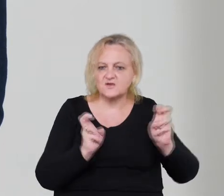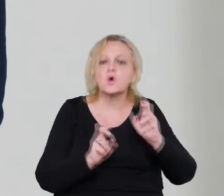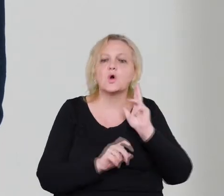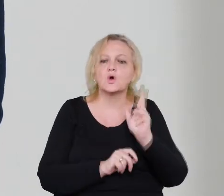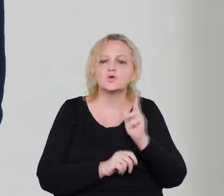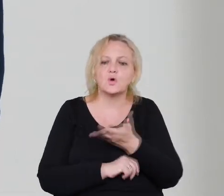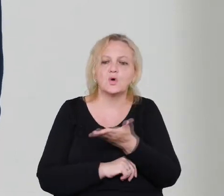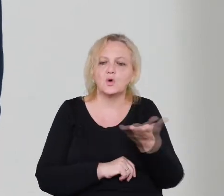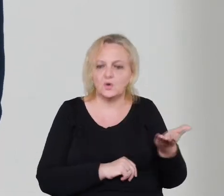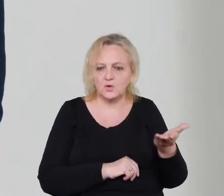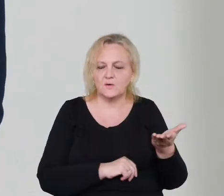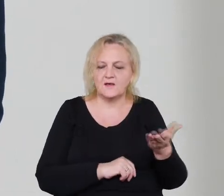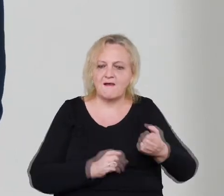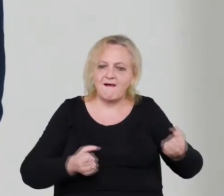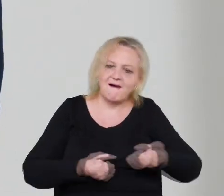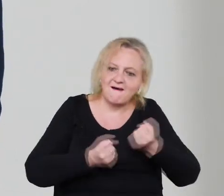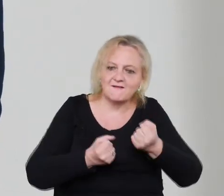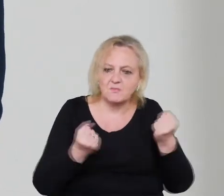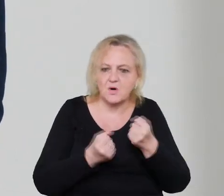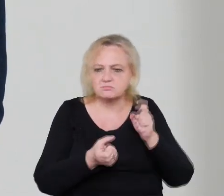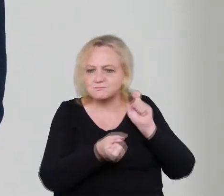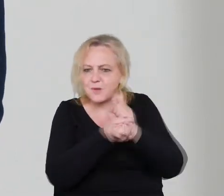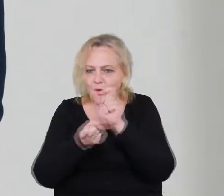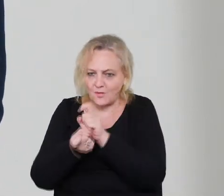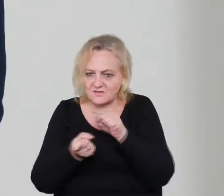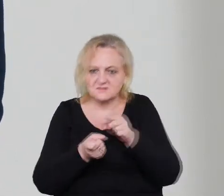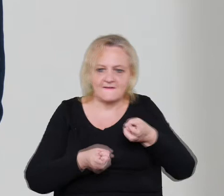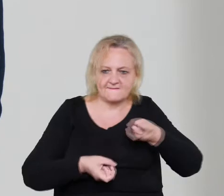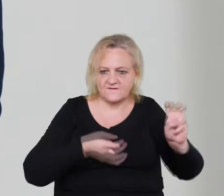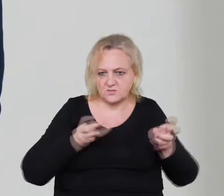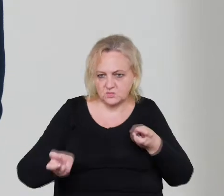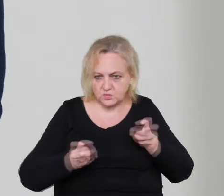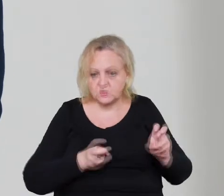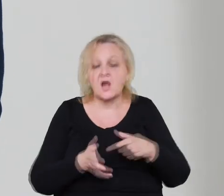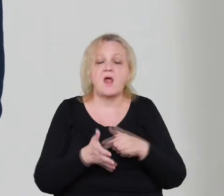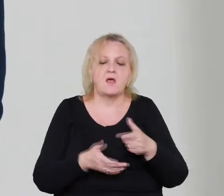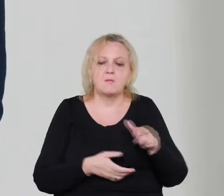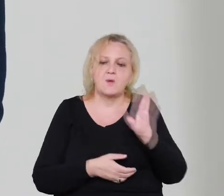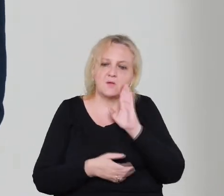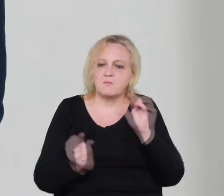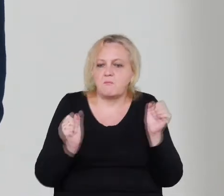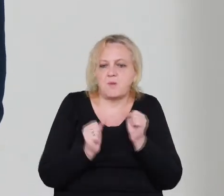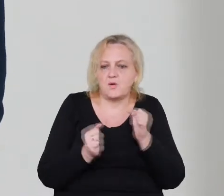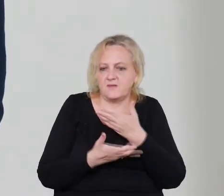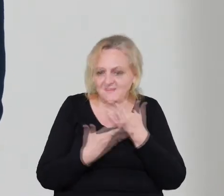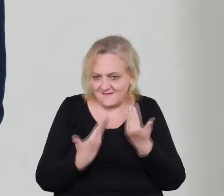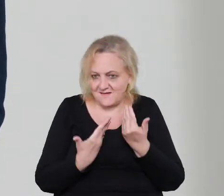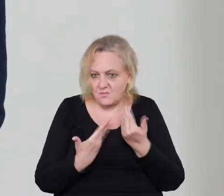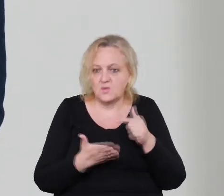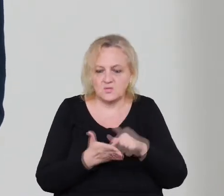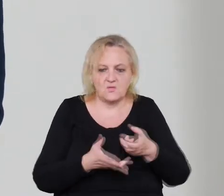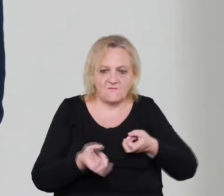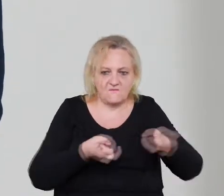która najbardziej Się angażuje która protestuje która się nie boi skraju no i